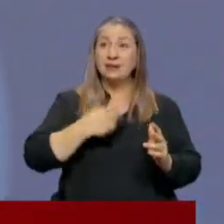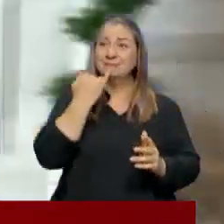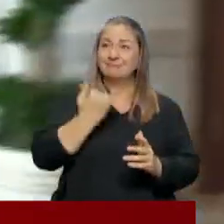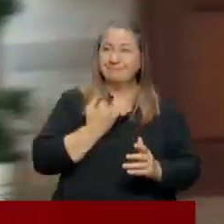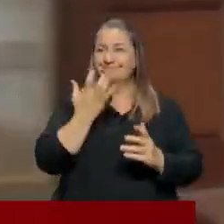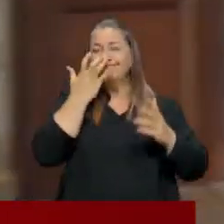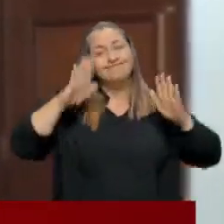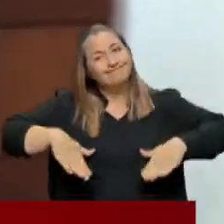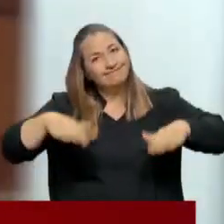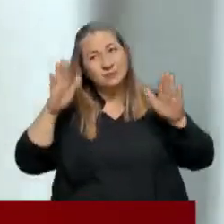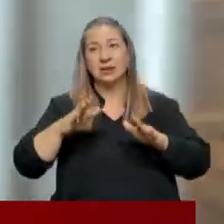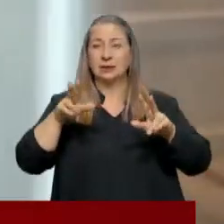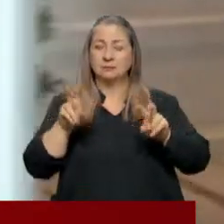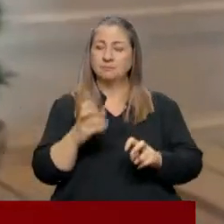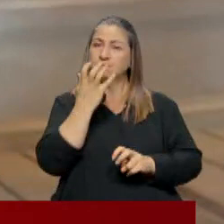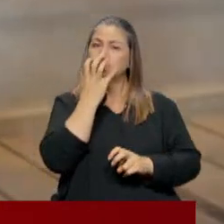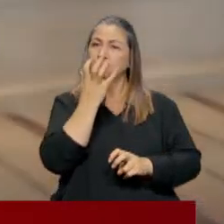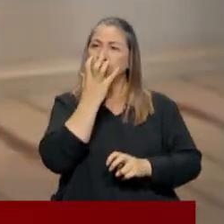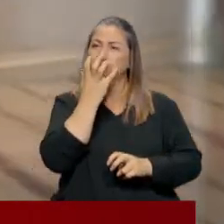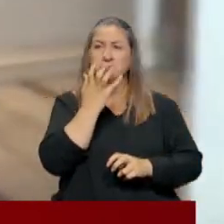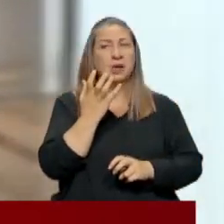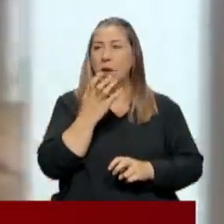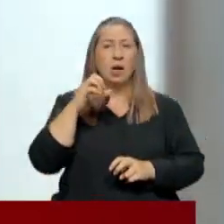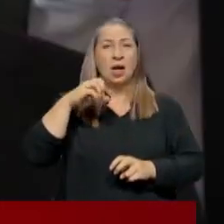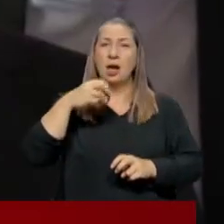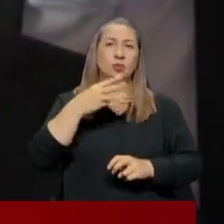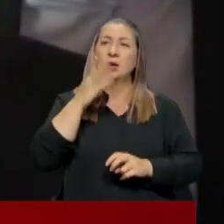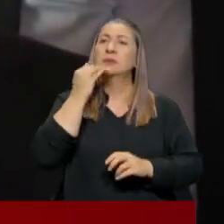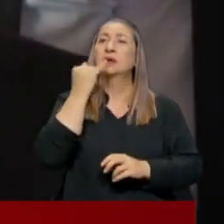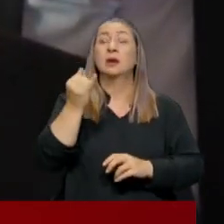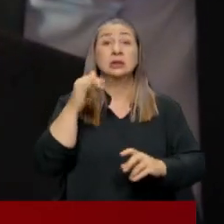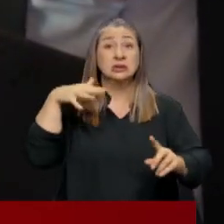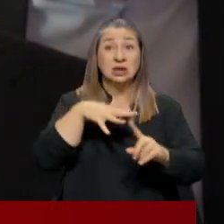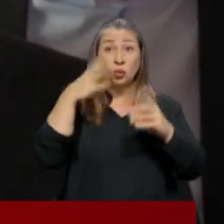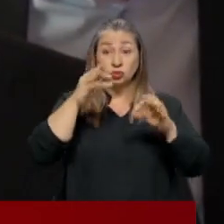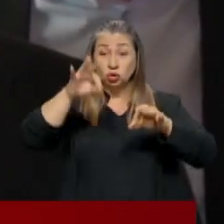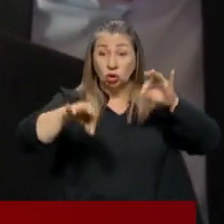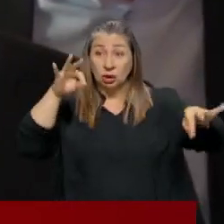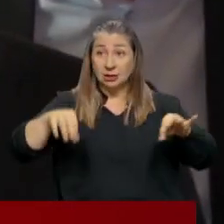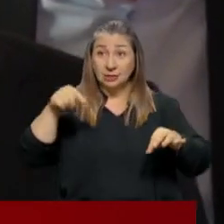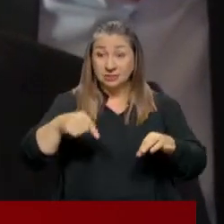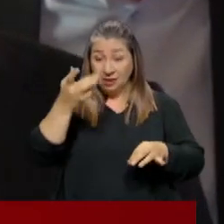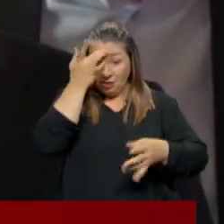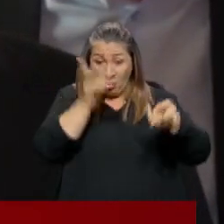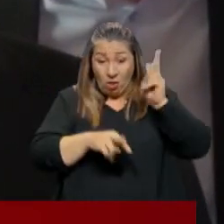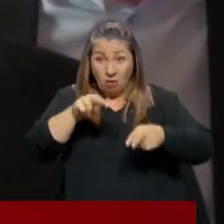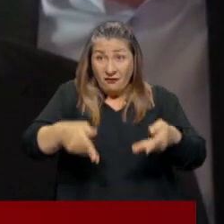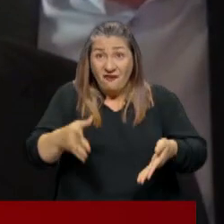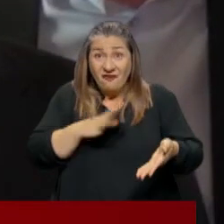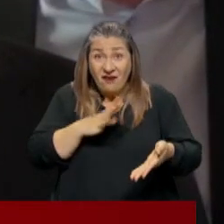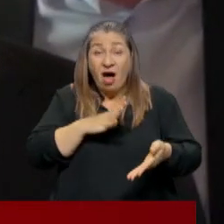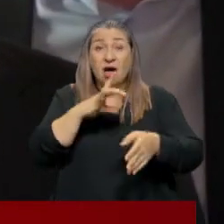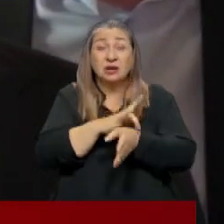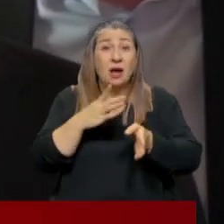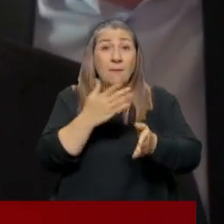etme ihtimaline karşı makamında bekledi ama o ziyaret gerçekleşmedi saldırıya uğramış noktalardan biri şehitlerimiz var burada